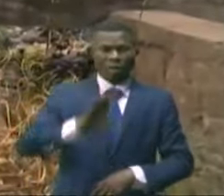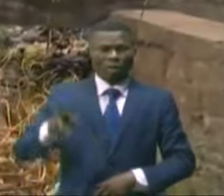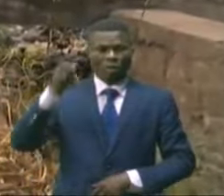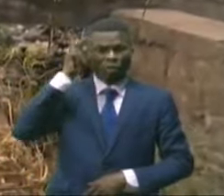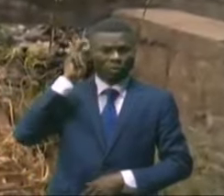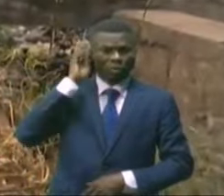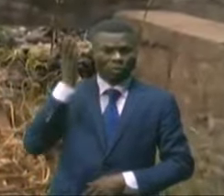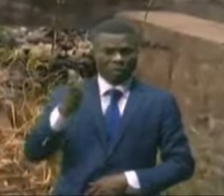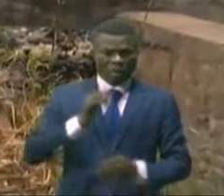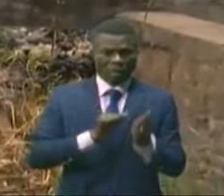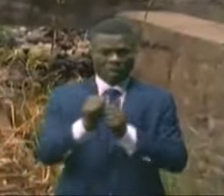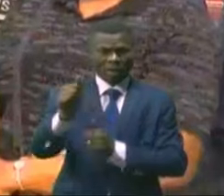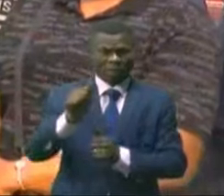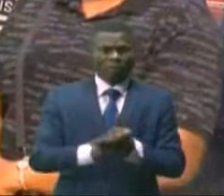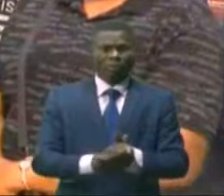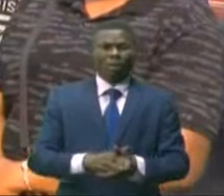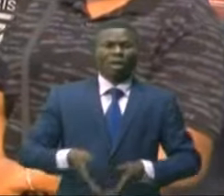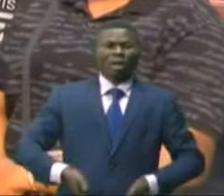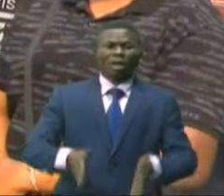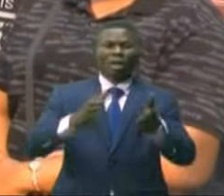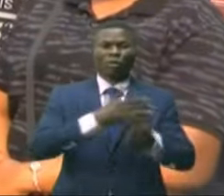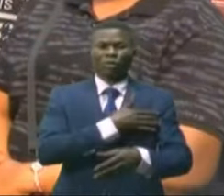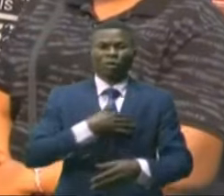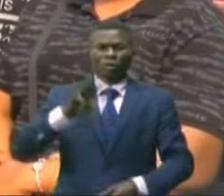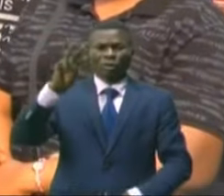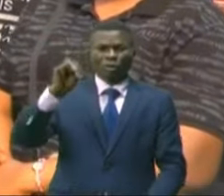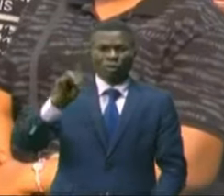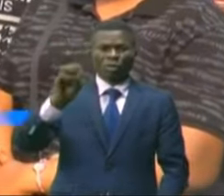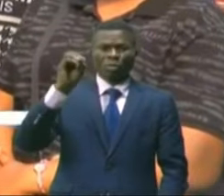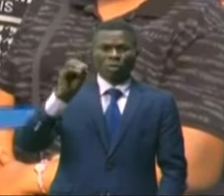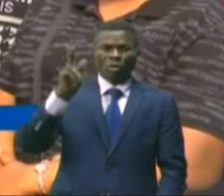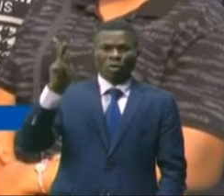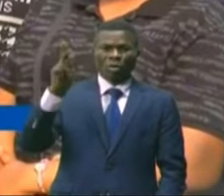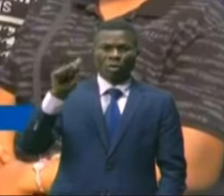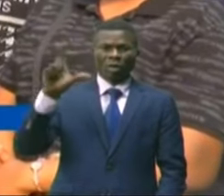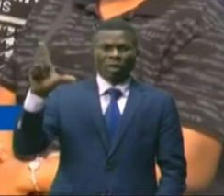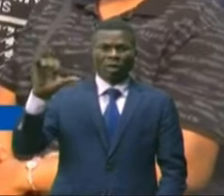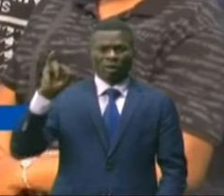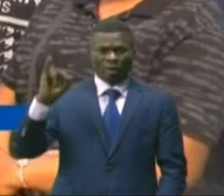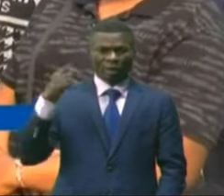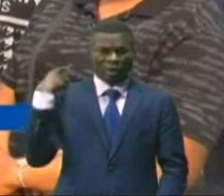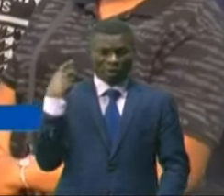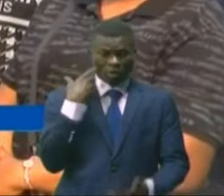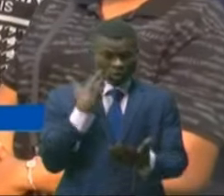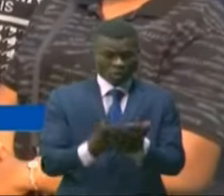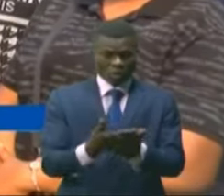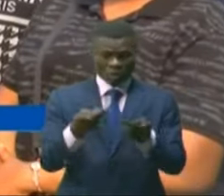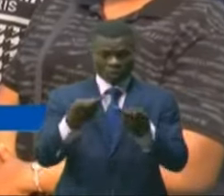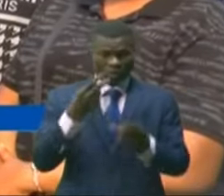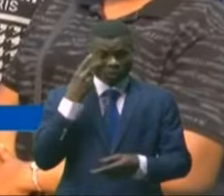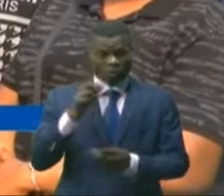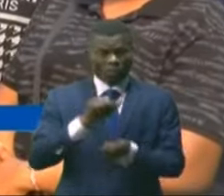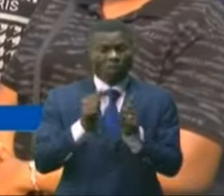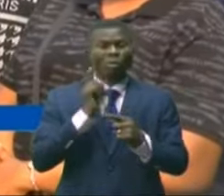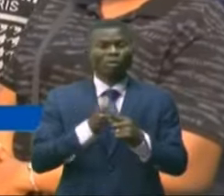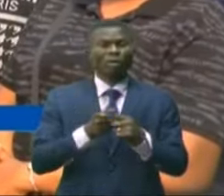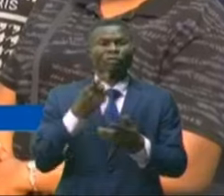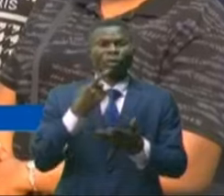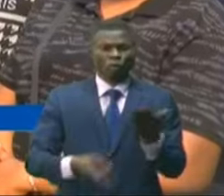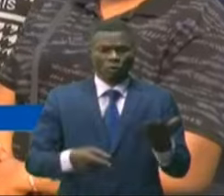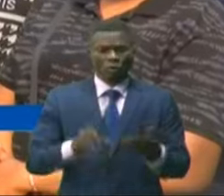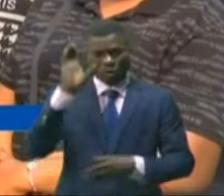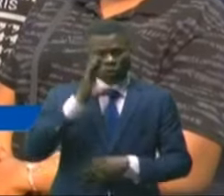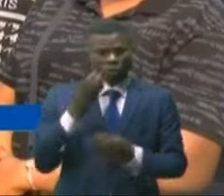Kimantiki, en passant par Mokali. Il était important de descendre ce terrain, de pouvoir ausculter, de voir les difficultés pour